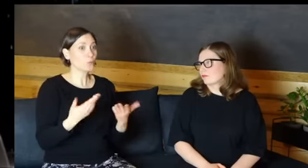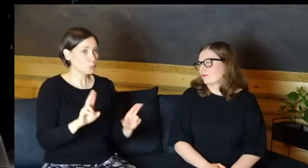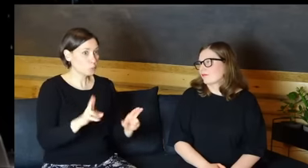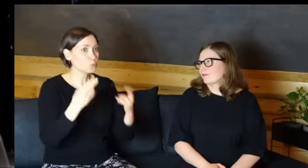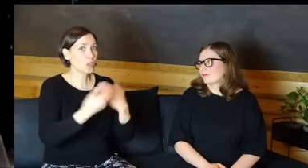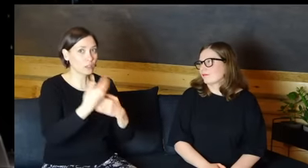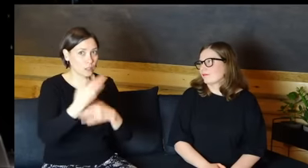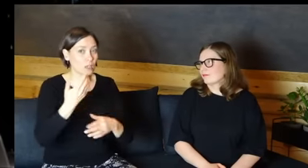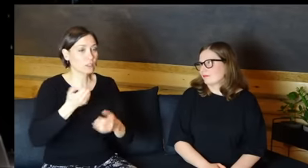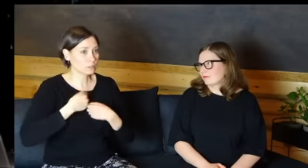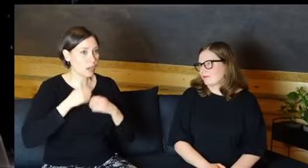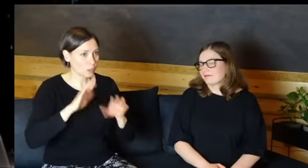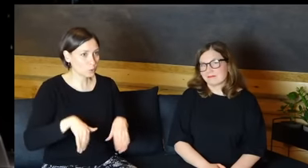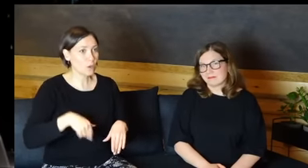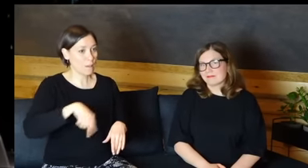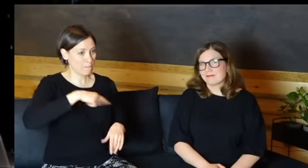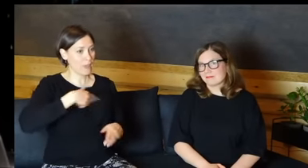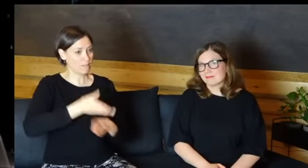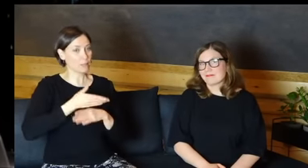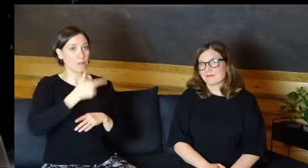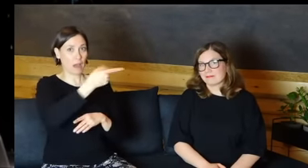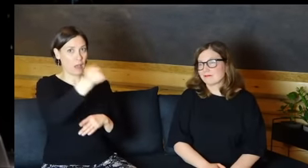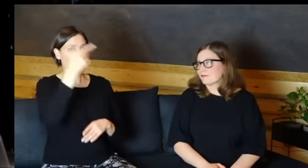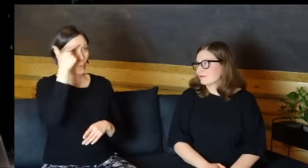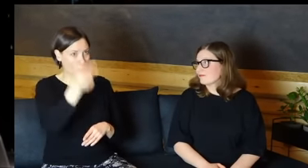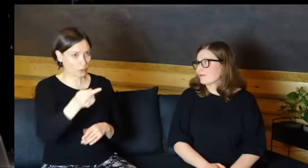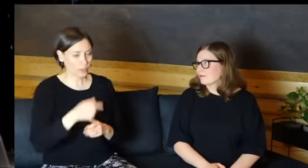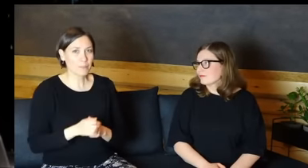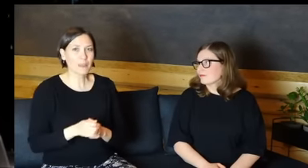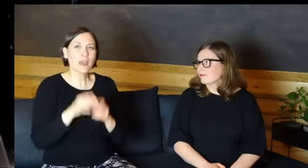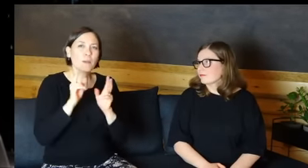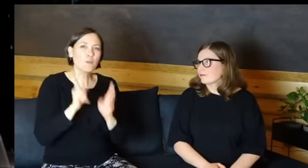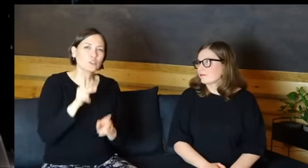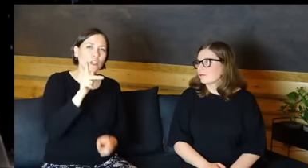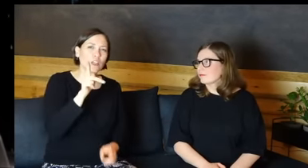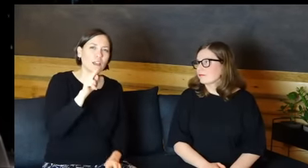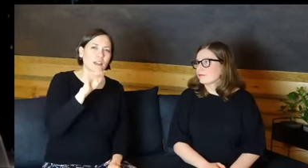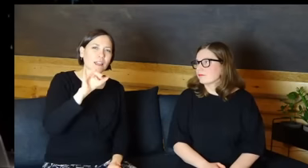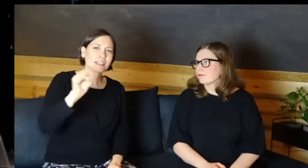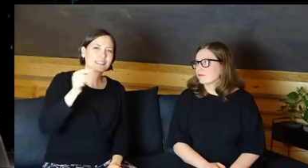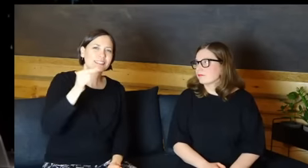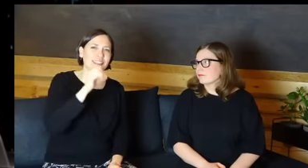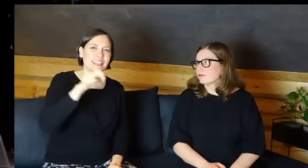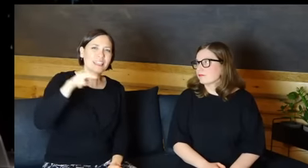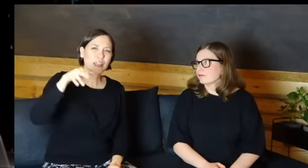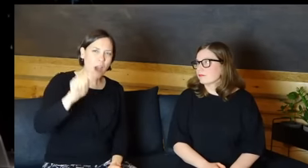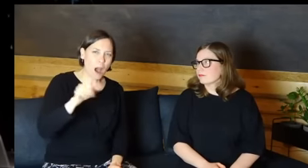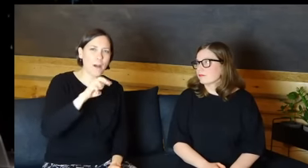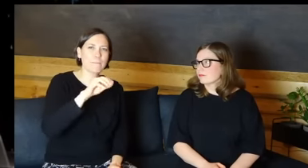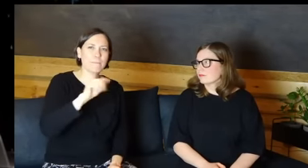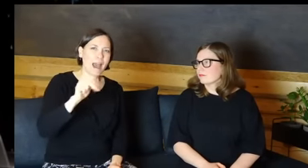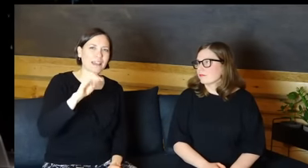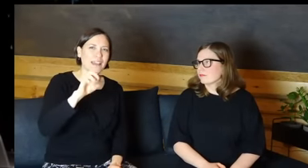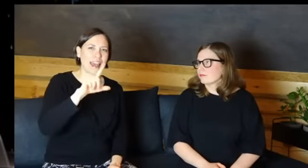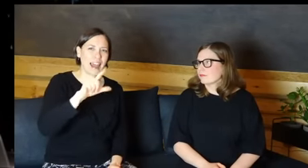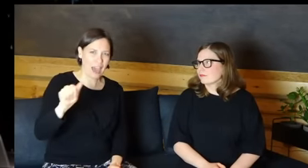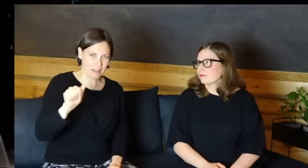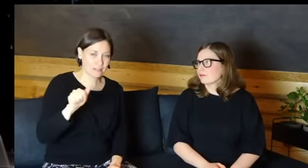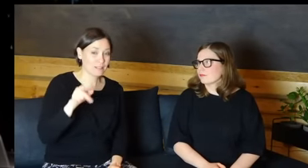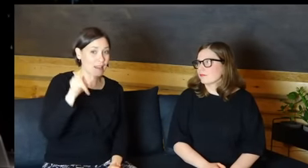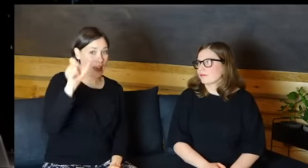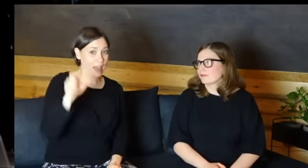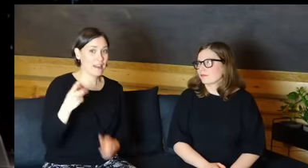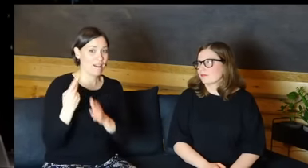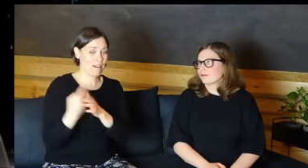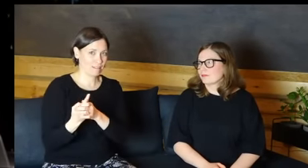on luotettu. Ja sitten Kristiina Mäkelä, joka täällä tänäänkin on ruutujen äärellä. Hänen kanssaan me